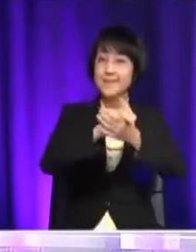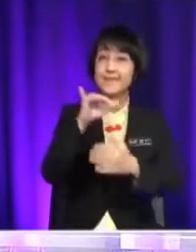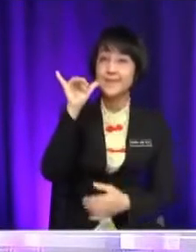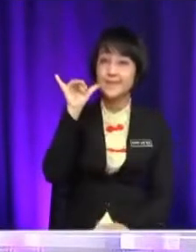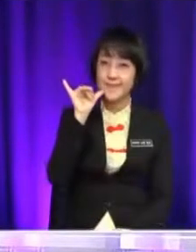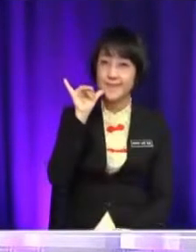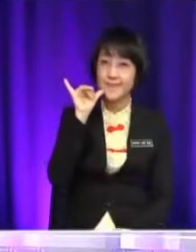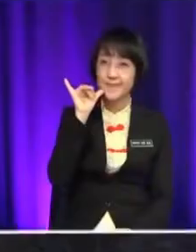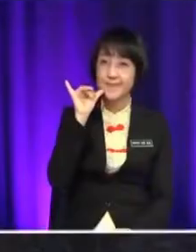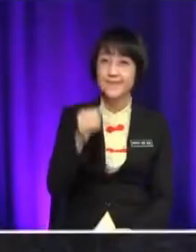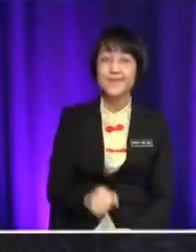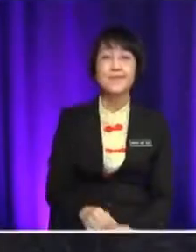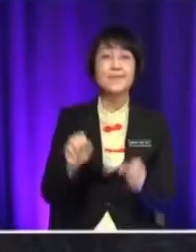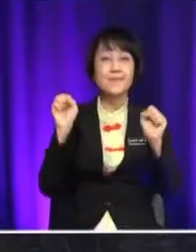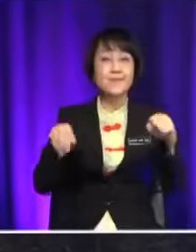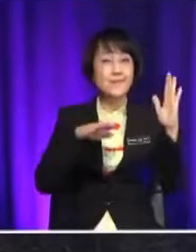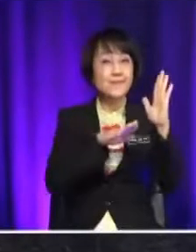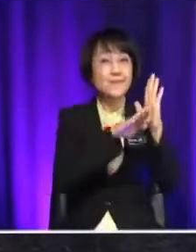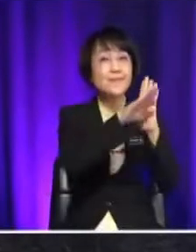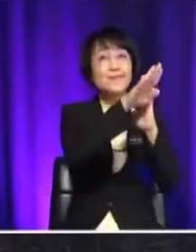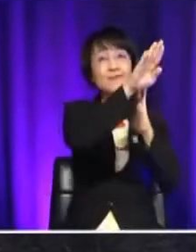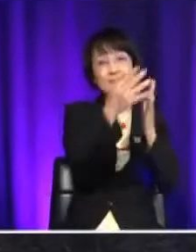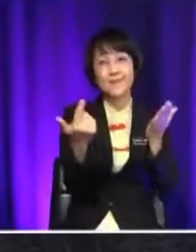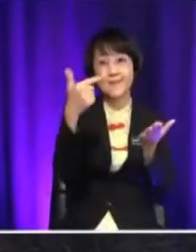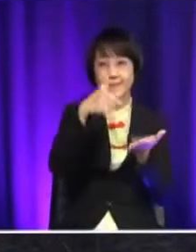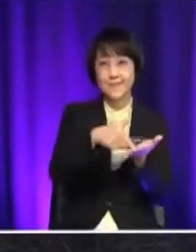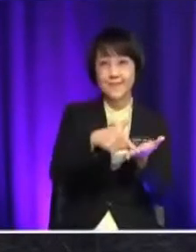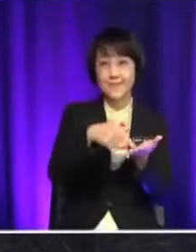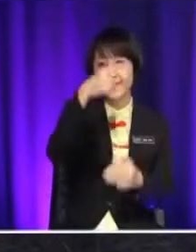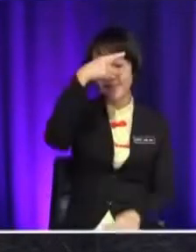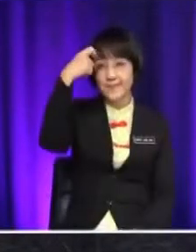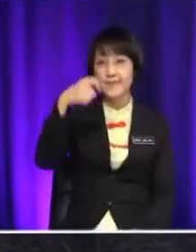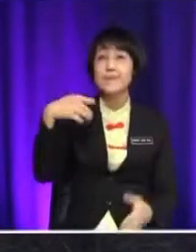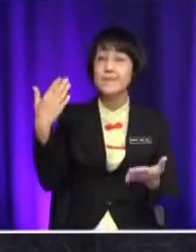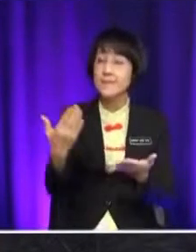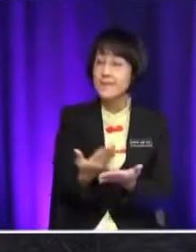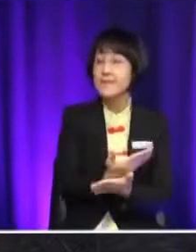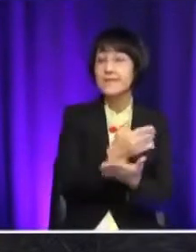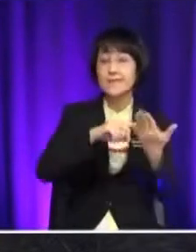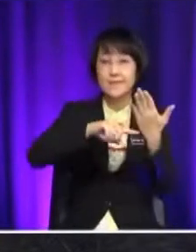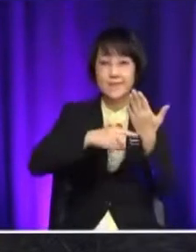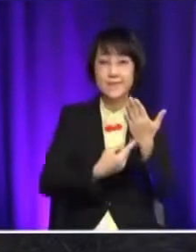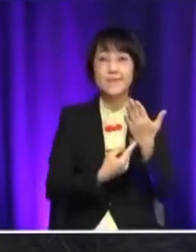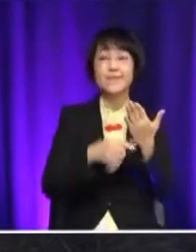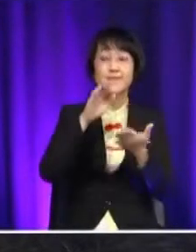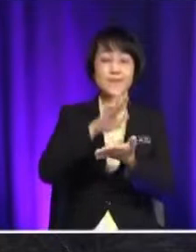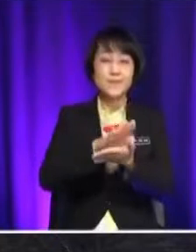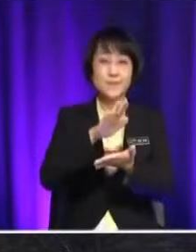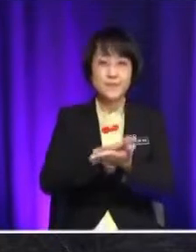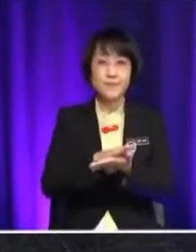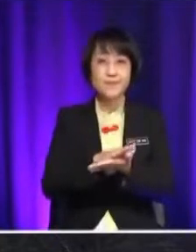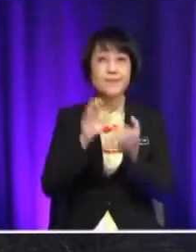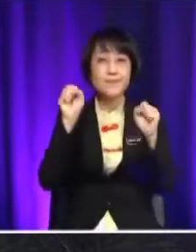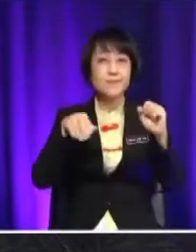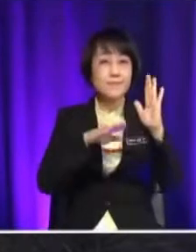boleh pertingkatkan lagi sebab kita pun baru sahaja memulakan sesi persekolahan ya. Betul. Kita akan gilap dari semasa ke